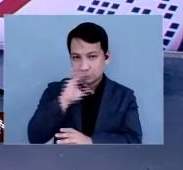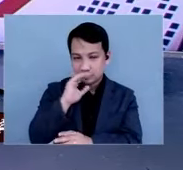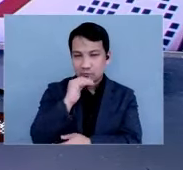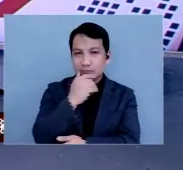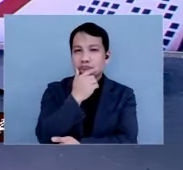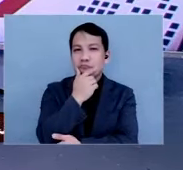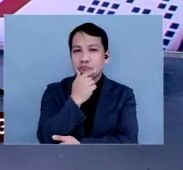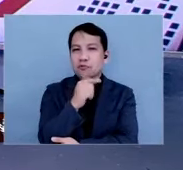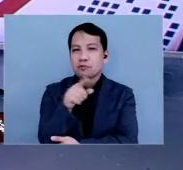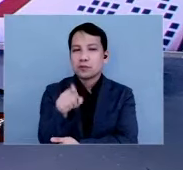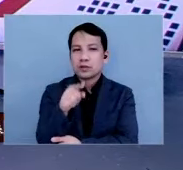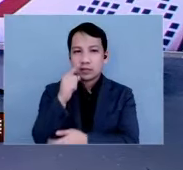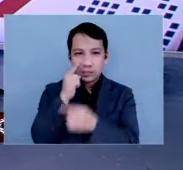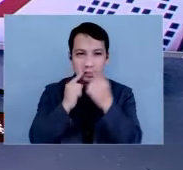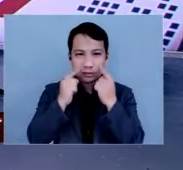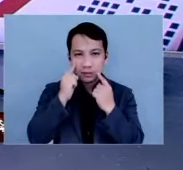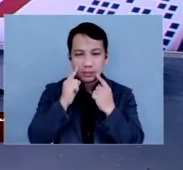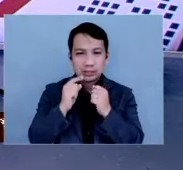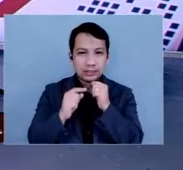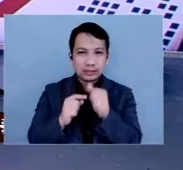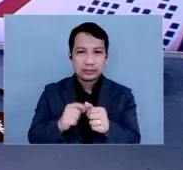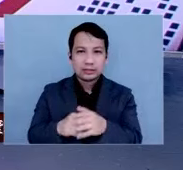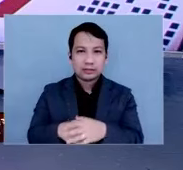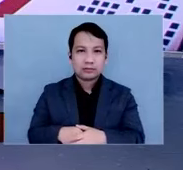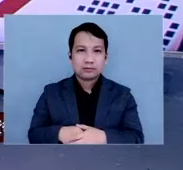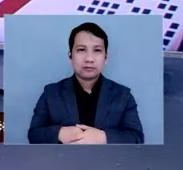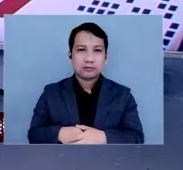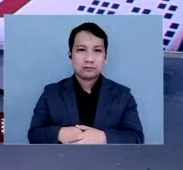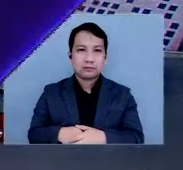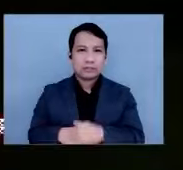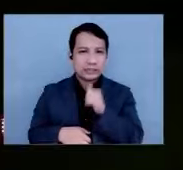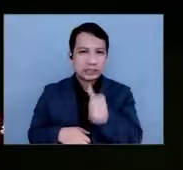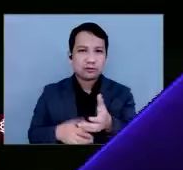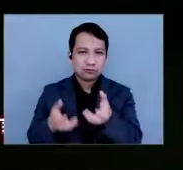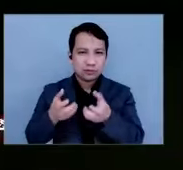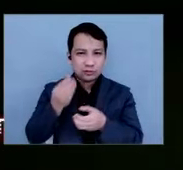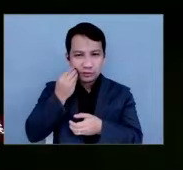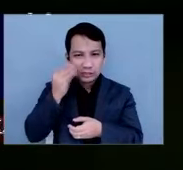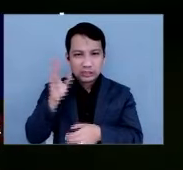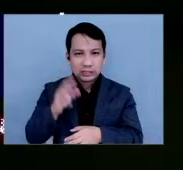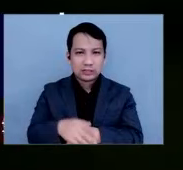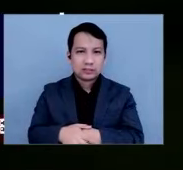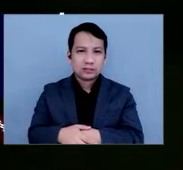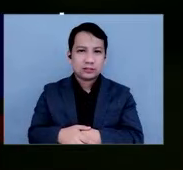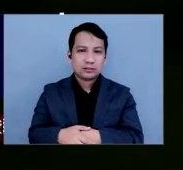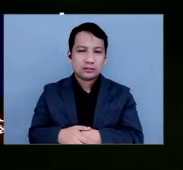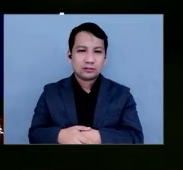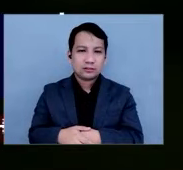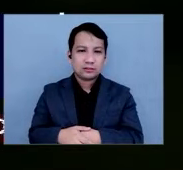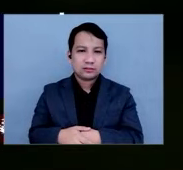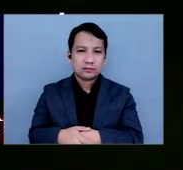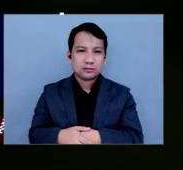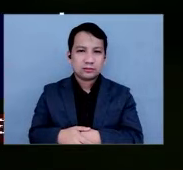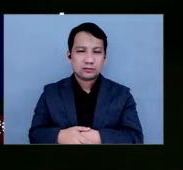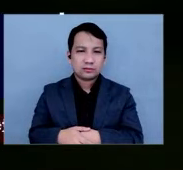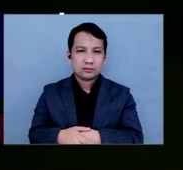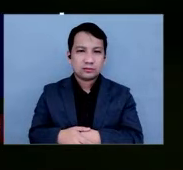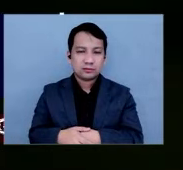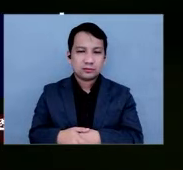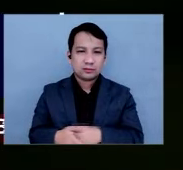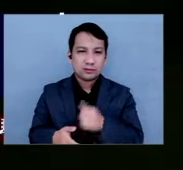umiiyak din ang batang to dahil ayaw pa niyang umuwi. Come on, we're gonna go to school tomorrow.